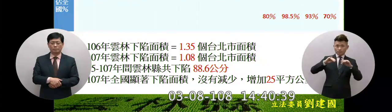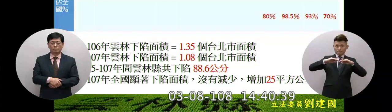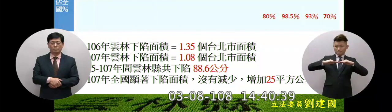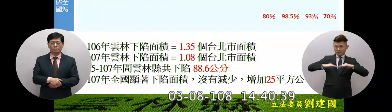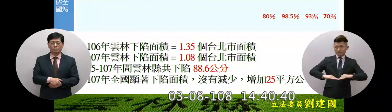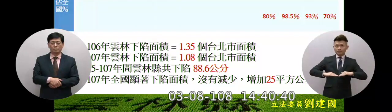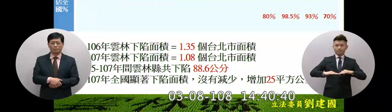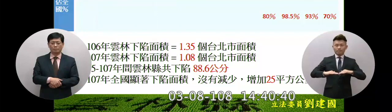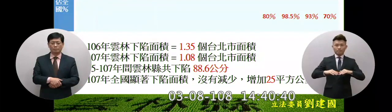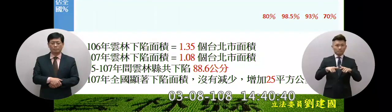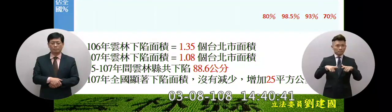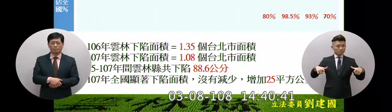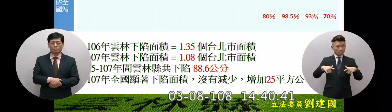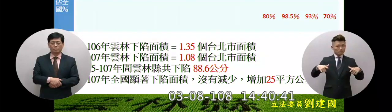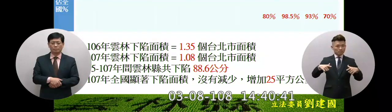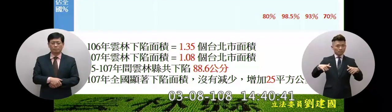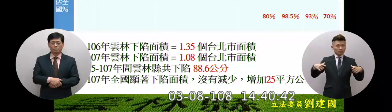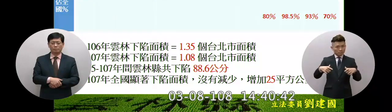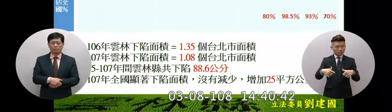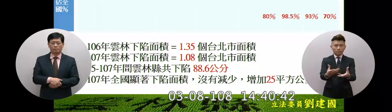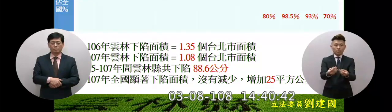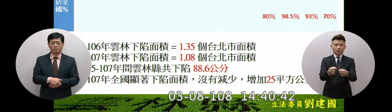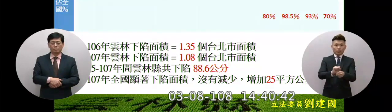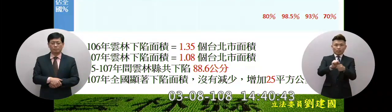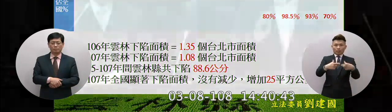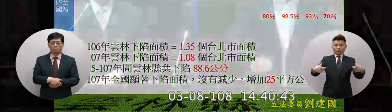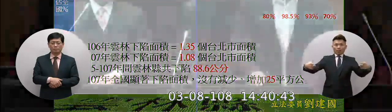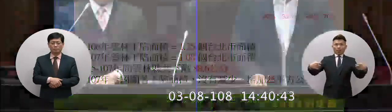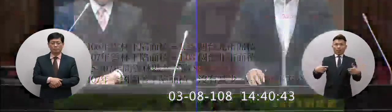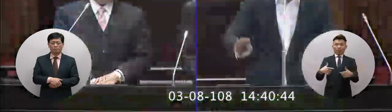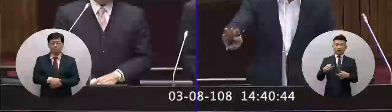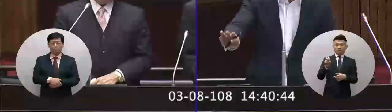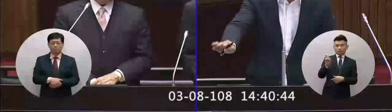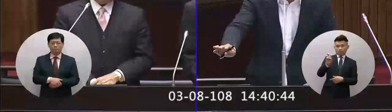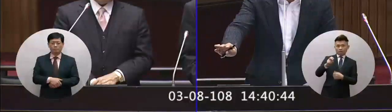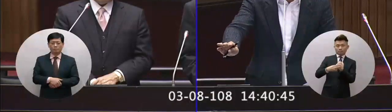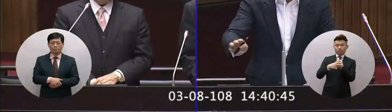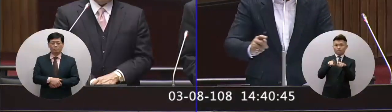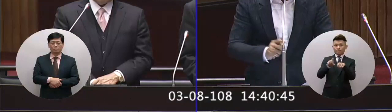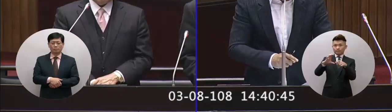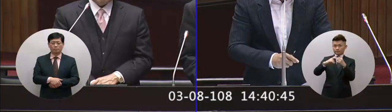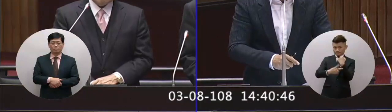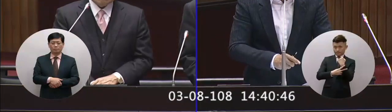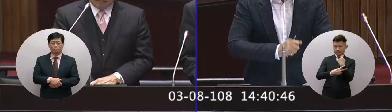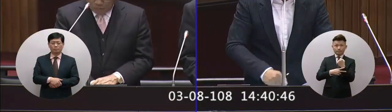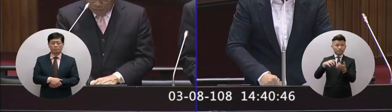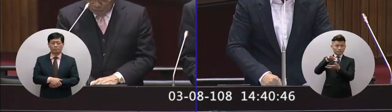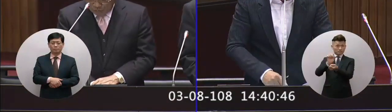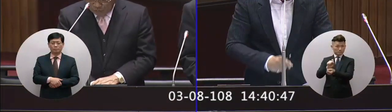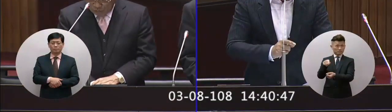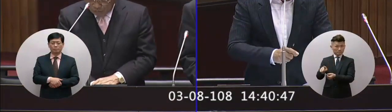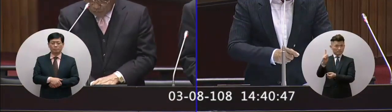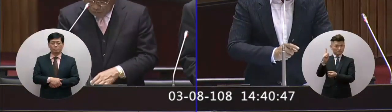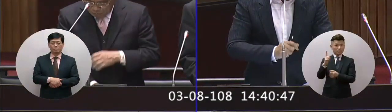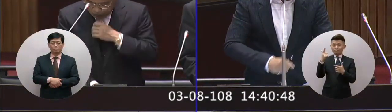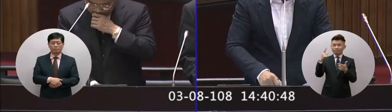校的民族他那時候還沒有減少他還增加20平坑公里我不是說說雲林你再看嘉義他還比較